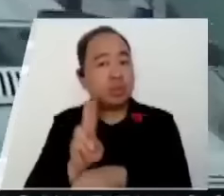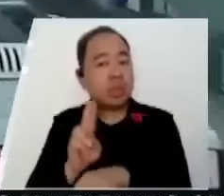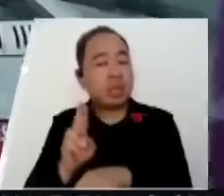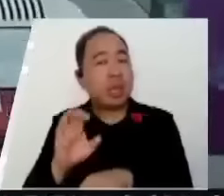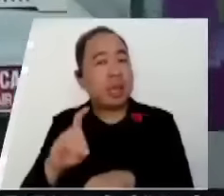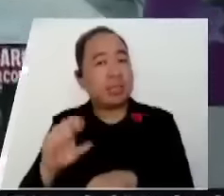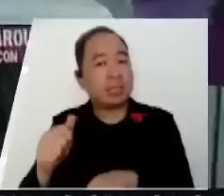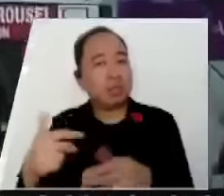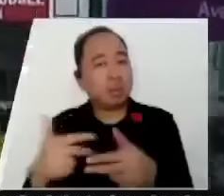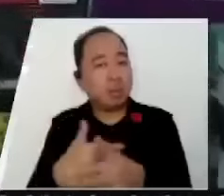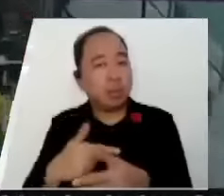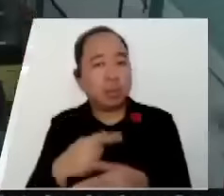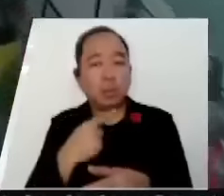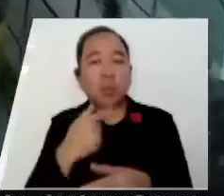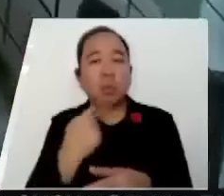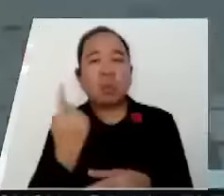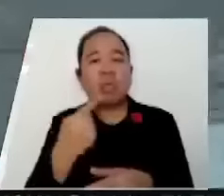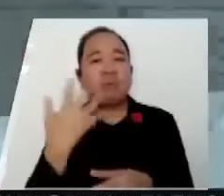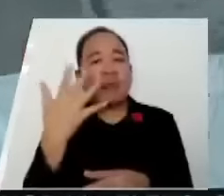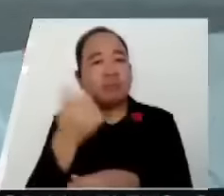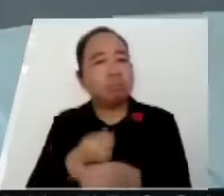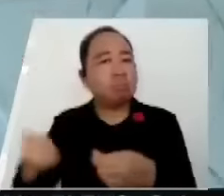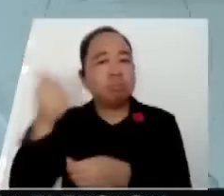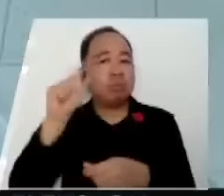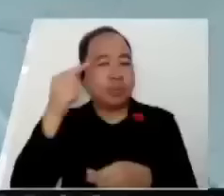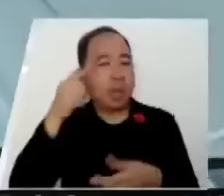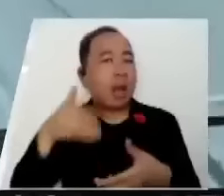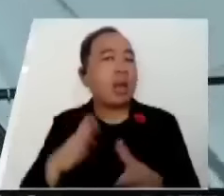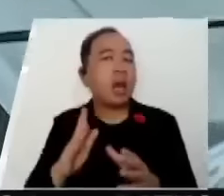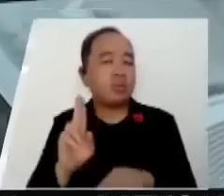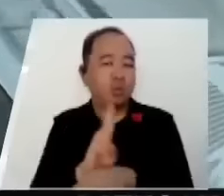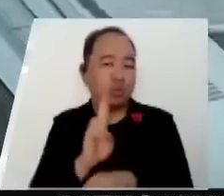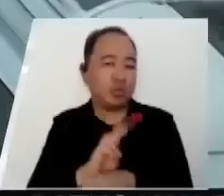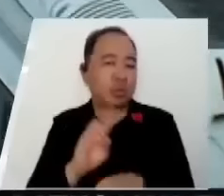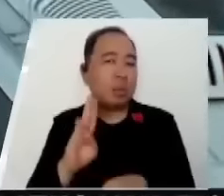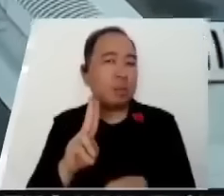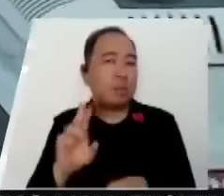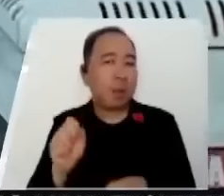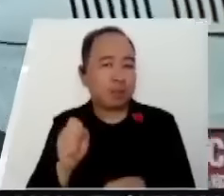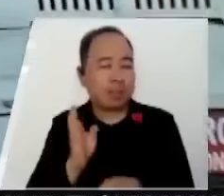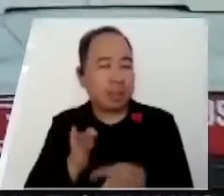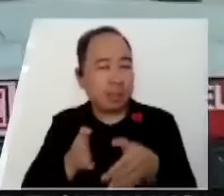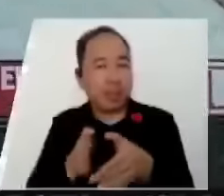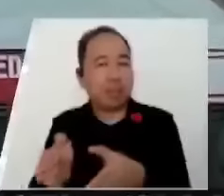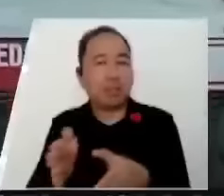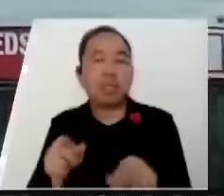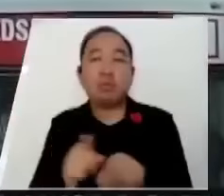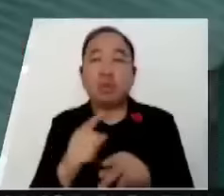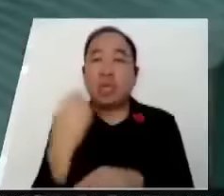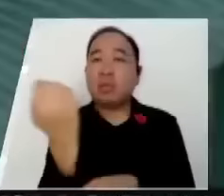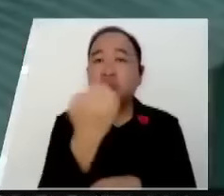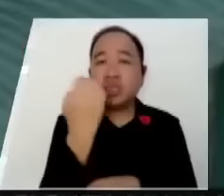ng gobyerno lang ang papayagan dumaan sa busway. Pwede ring dumaan ang mga re-responding emergency vehicles gaya ng ambulansya, truck ng